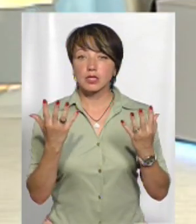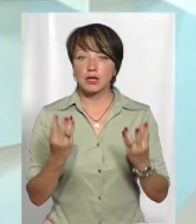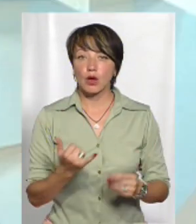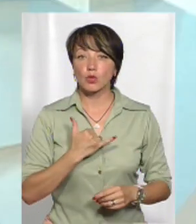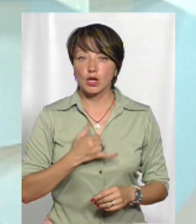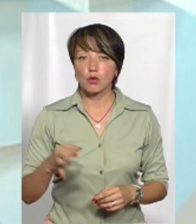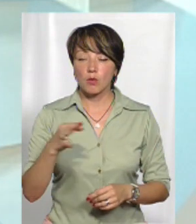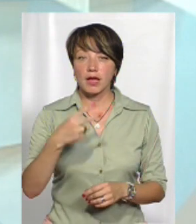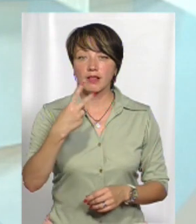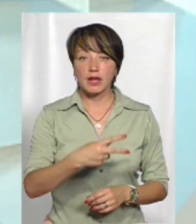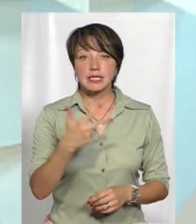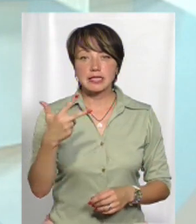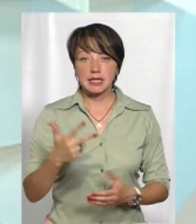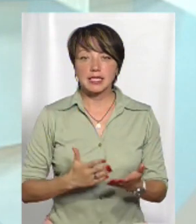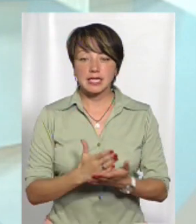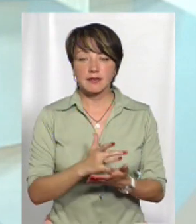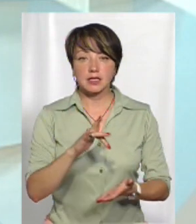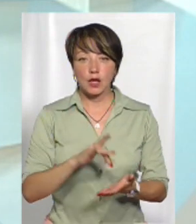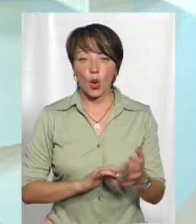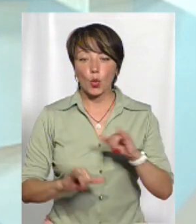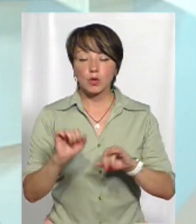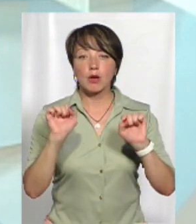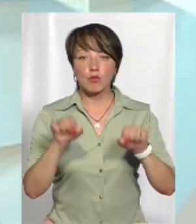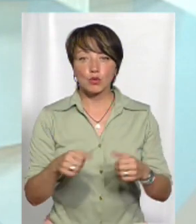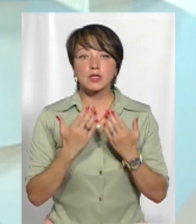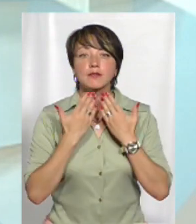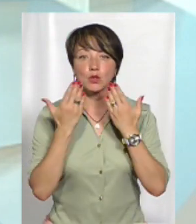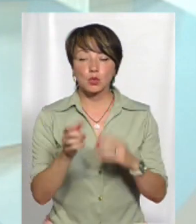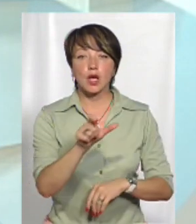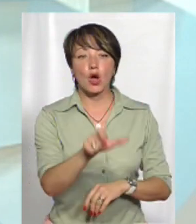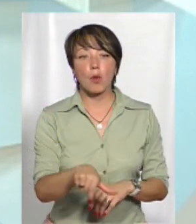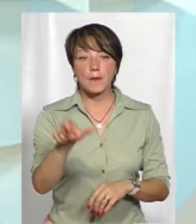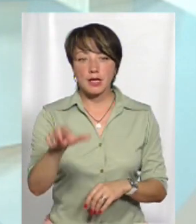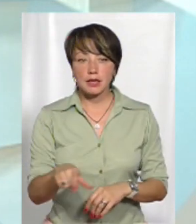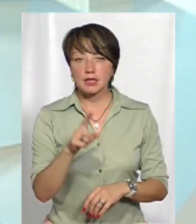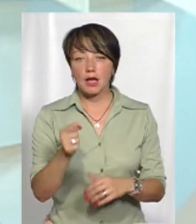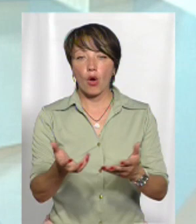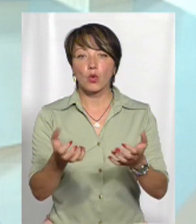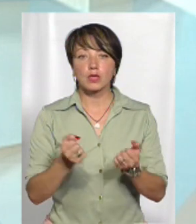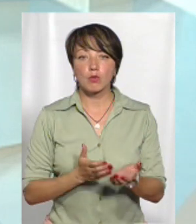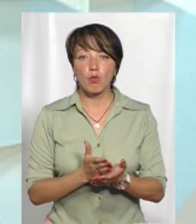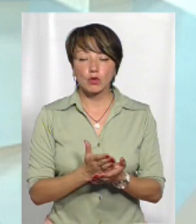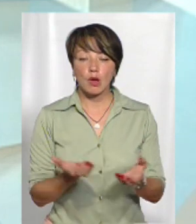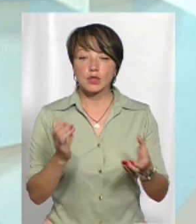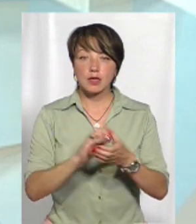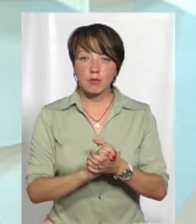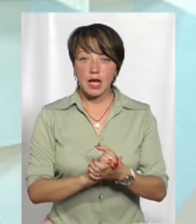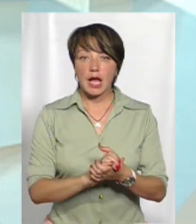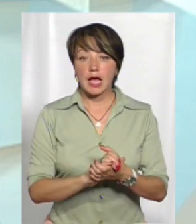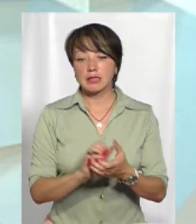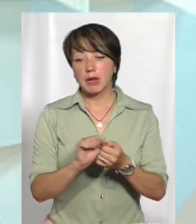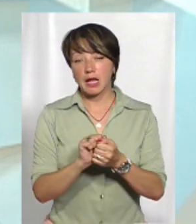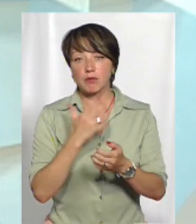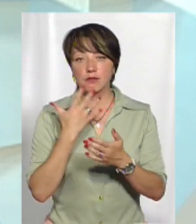області діє 23 сервісних центри, куди можуть звернутися громадяни за отриманням послуги, ознайомлення з